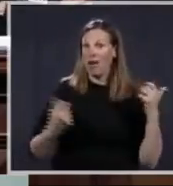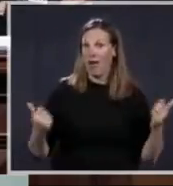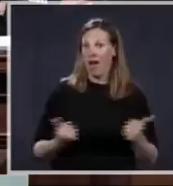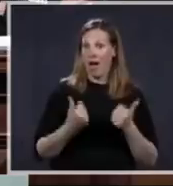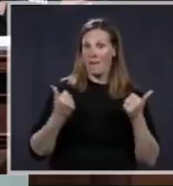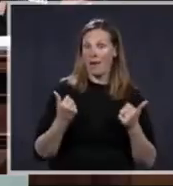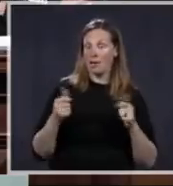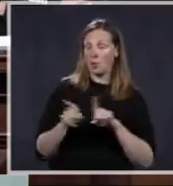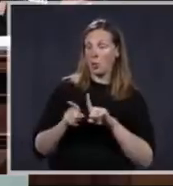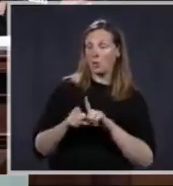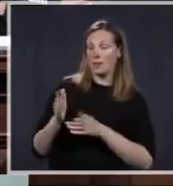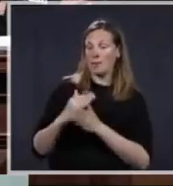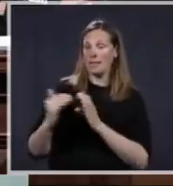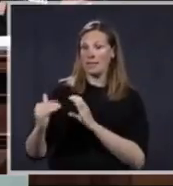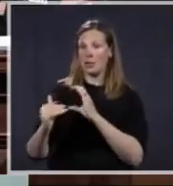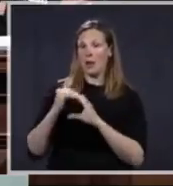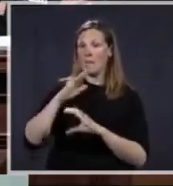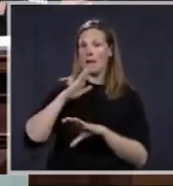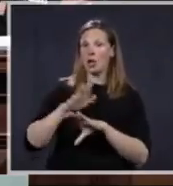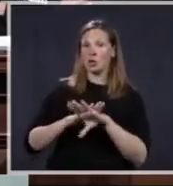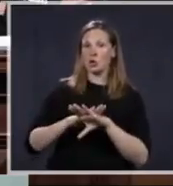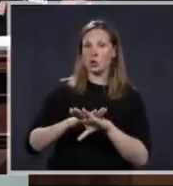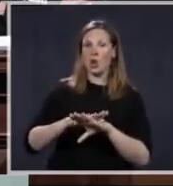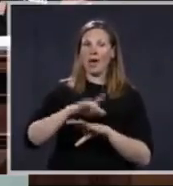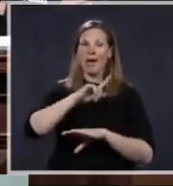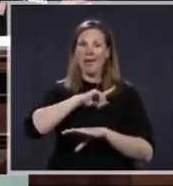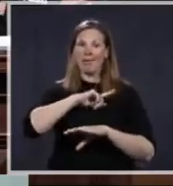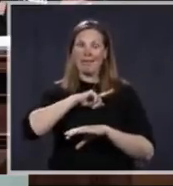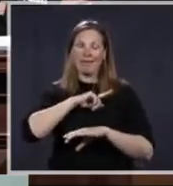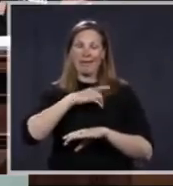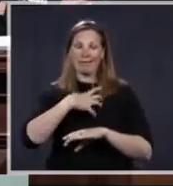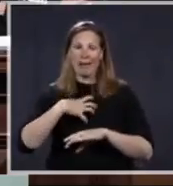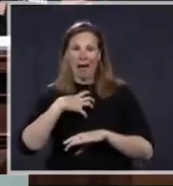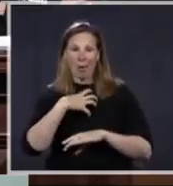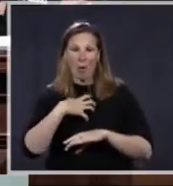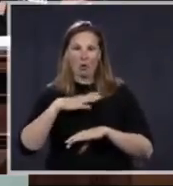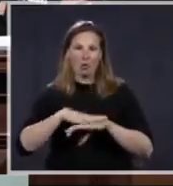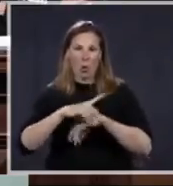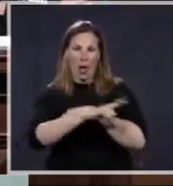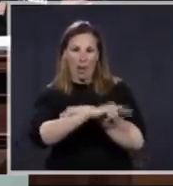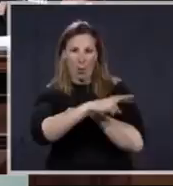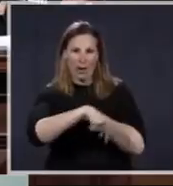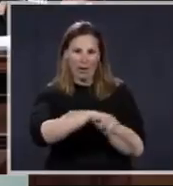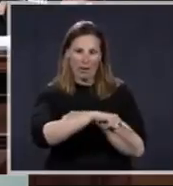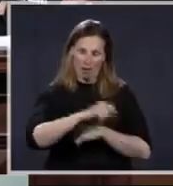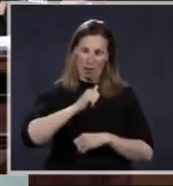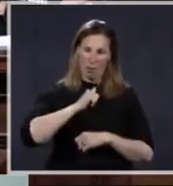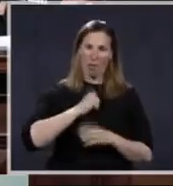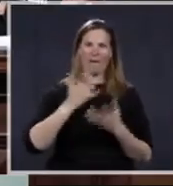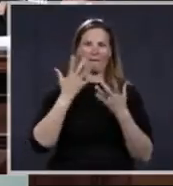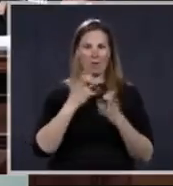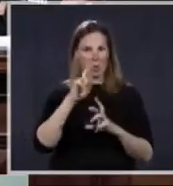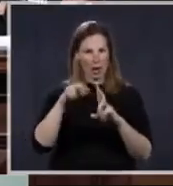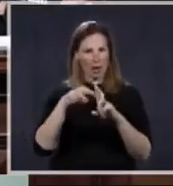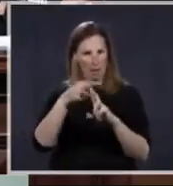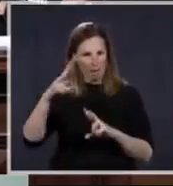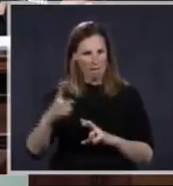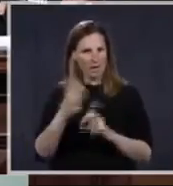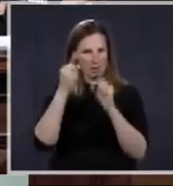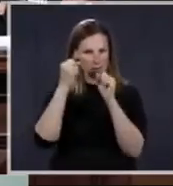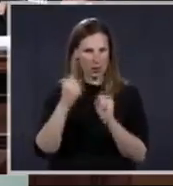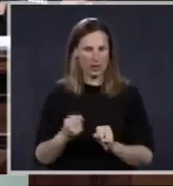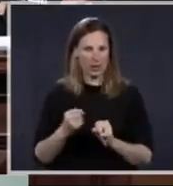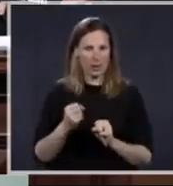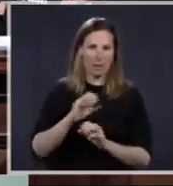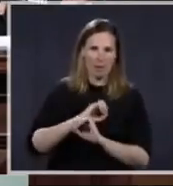there is an emergency room nurse at the SHUM that she posted a video a few hours ago, and she was